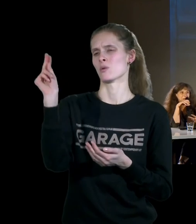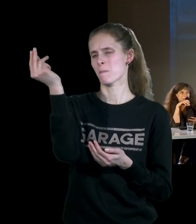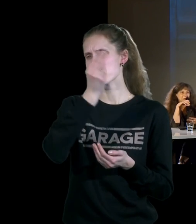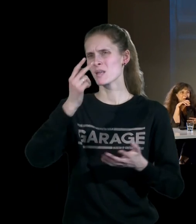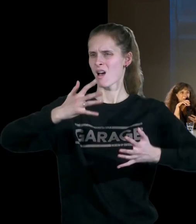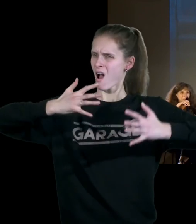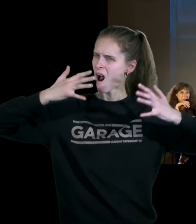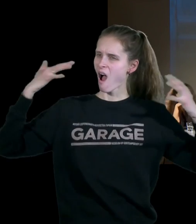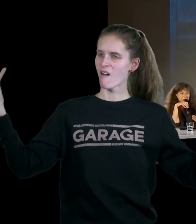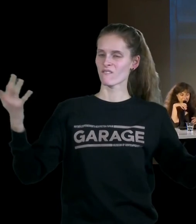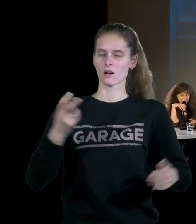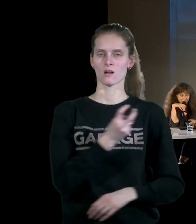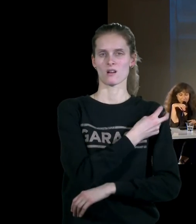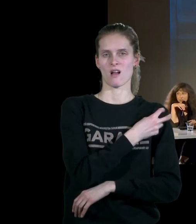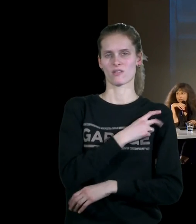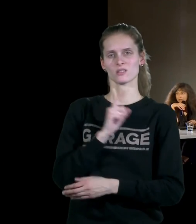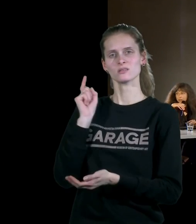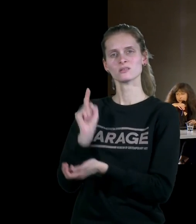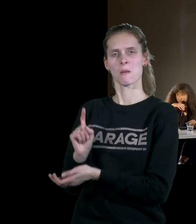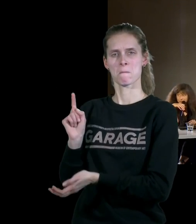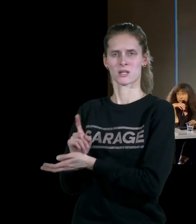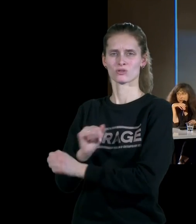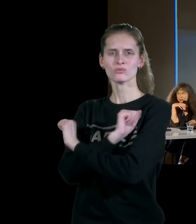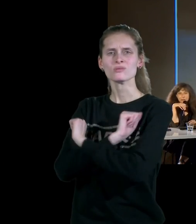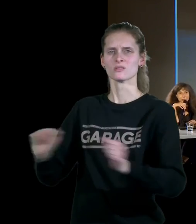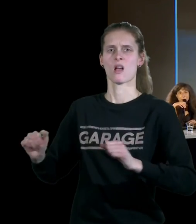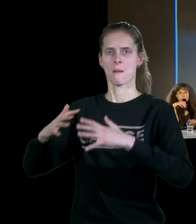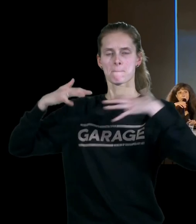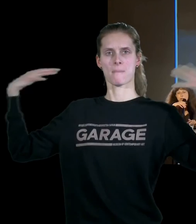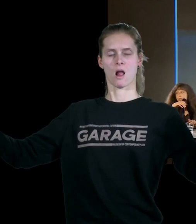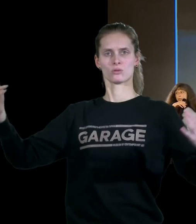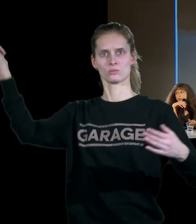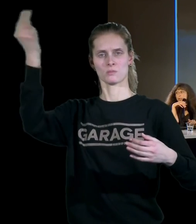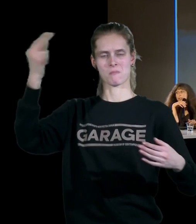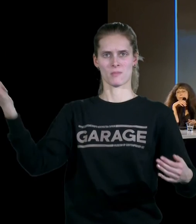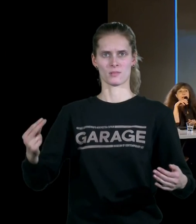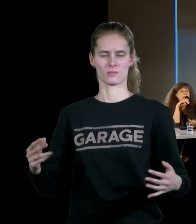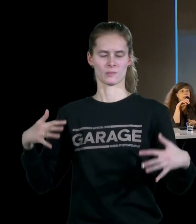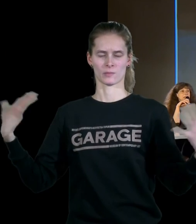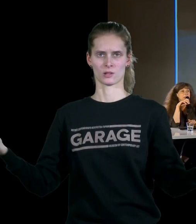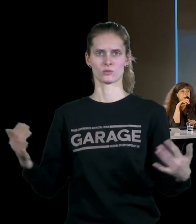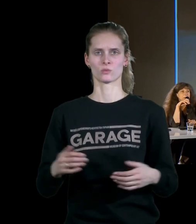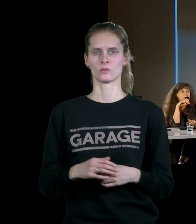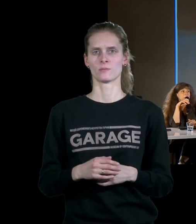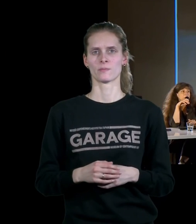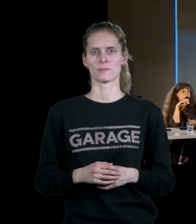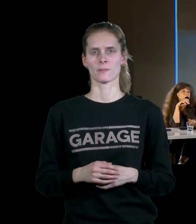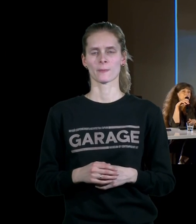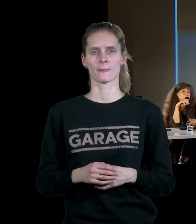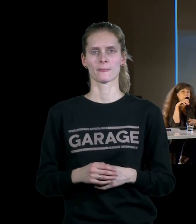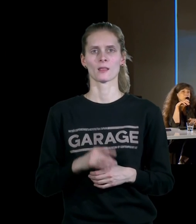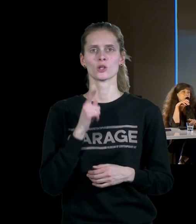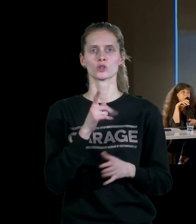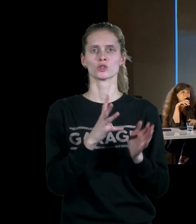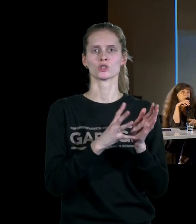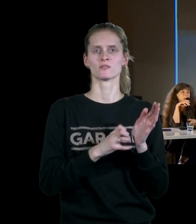поэтому для него это был выбор либо там не писать, либо не писать, это очень трагическое ощущение. И в 70-м году он,